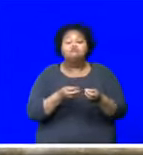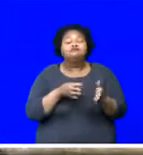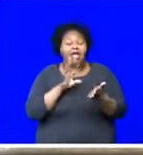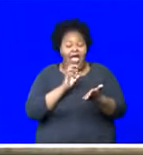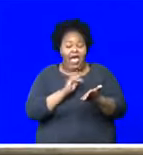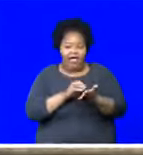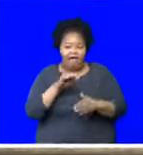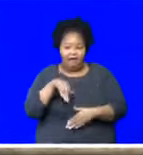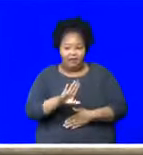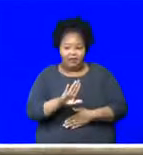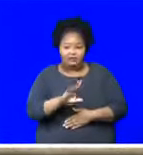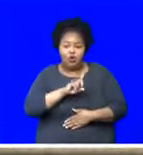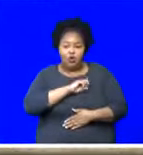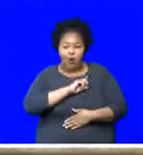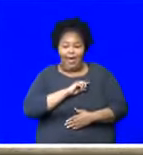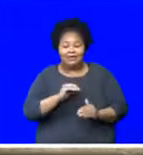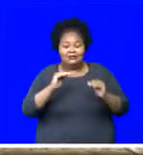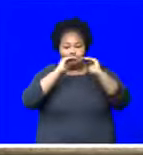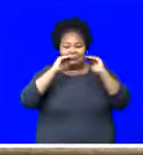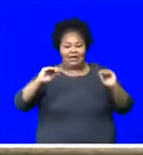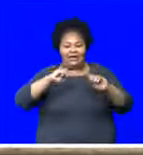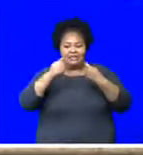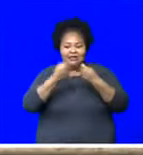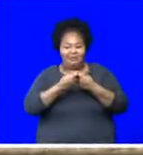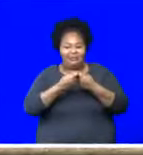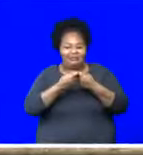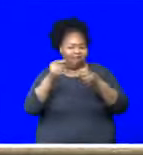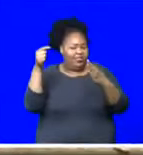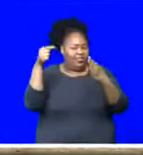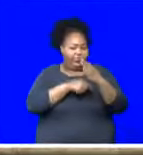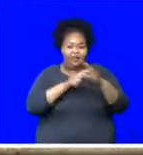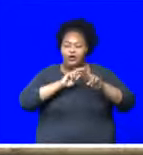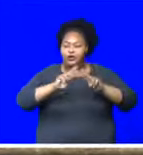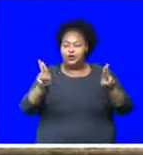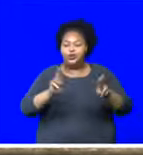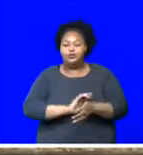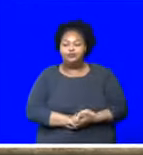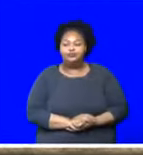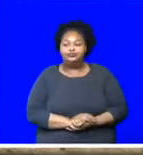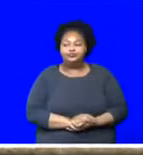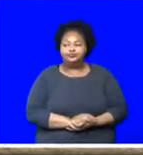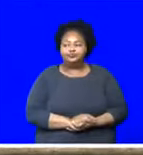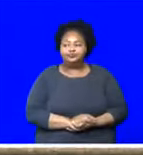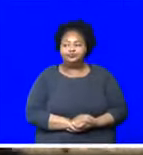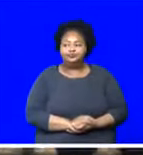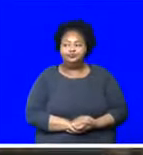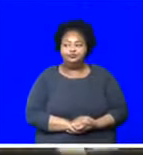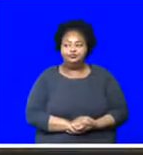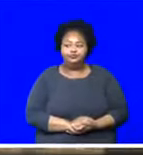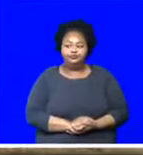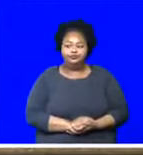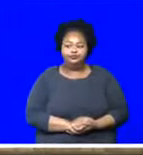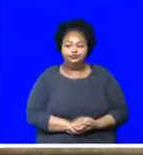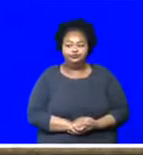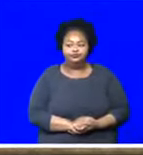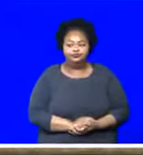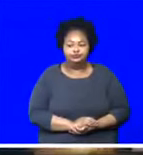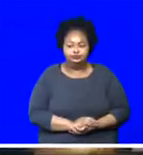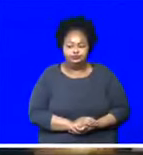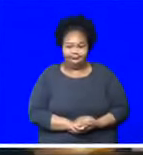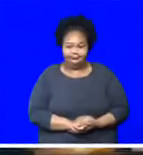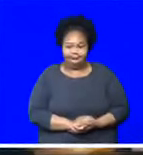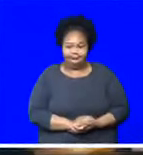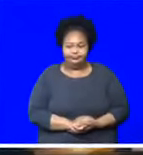lalamacembu lingehli. Lobikele umsakade Eswatini TV kutemidlalo, ngilinda Dlamini kanze umbiko uhlanganiswe ngufabrice Msonera. Embabani.